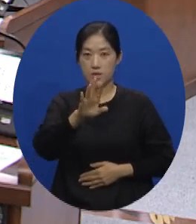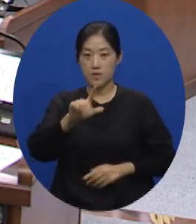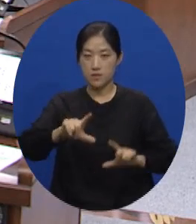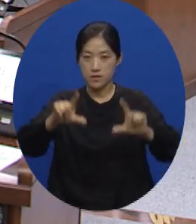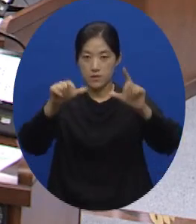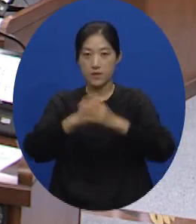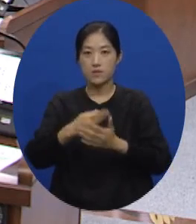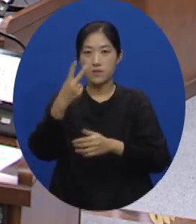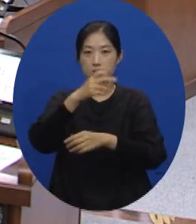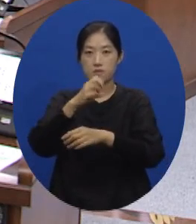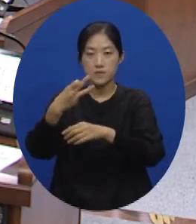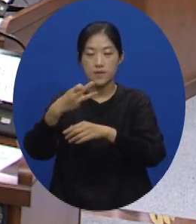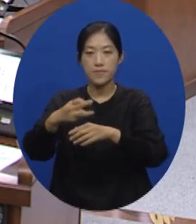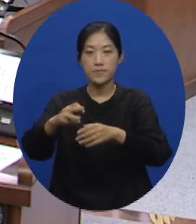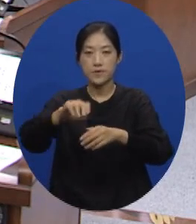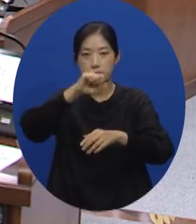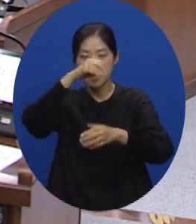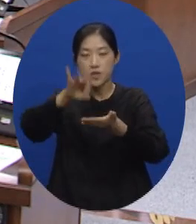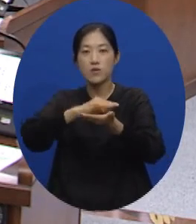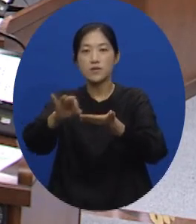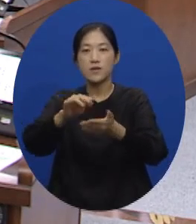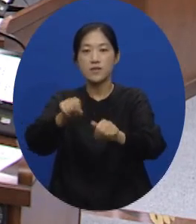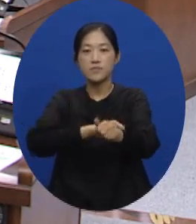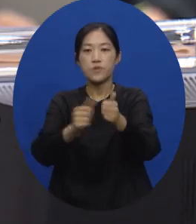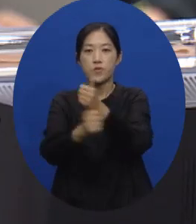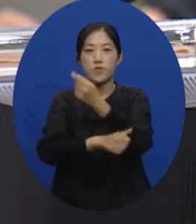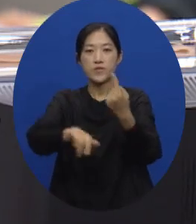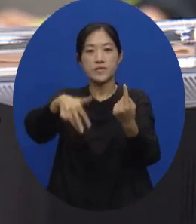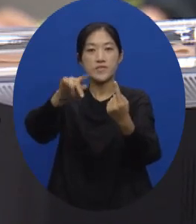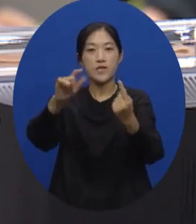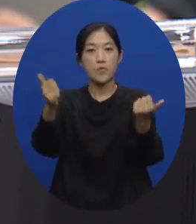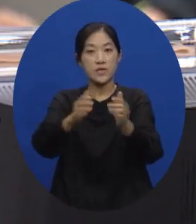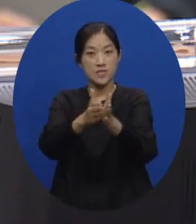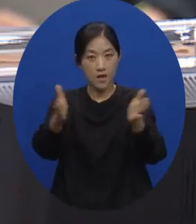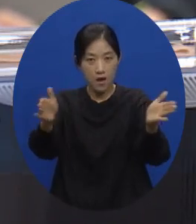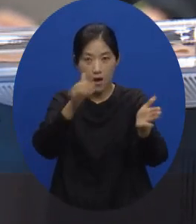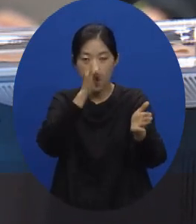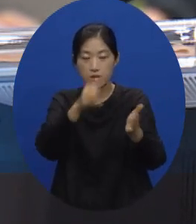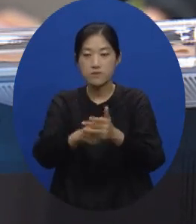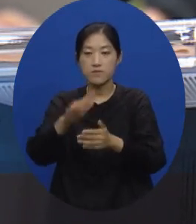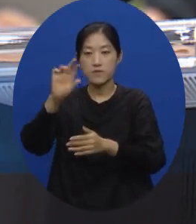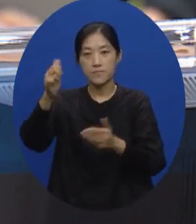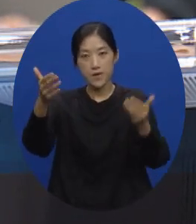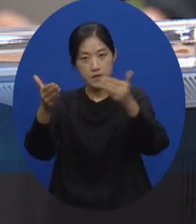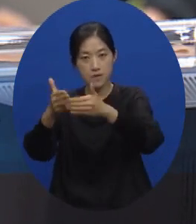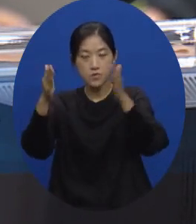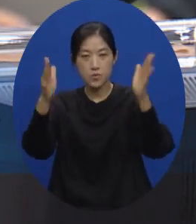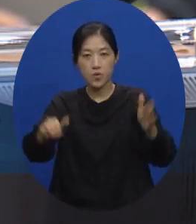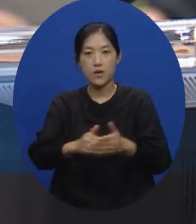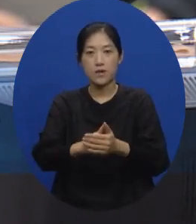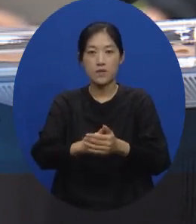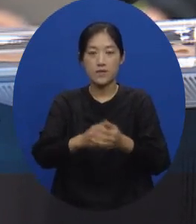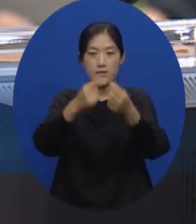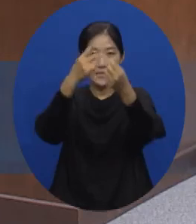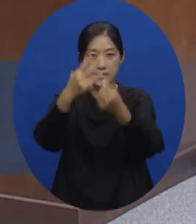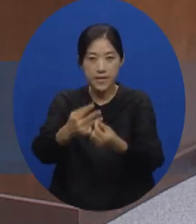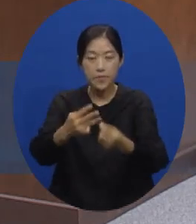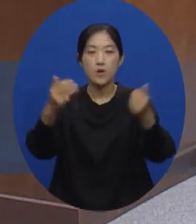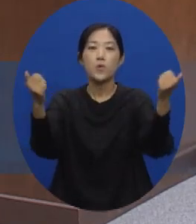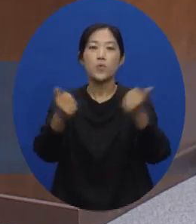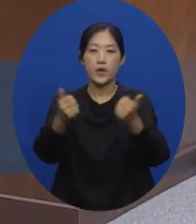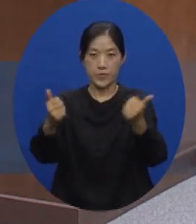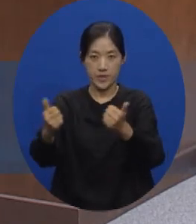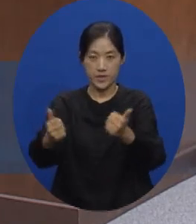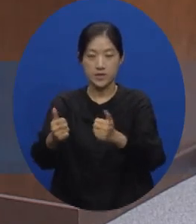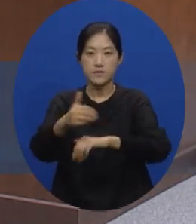24일에는 2013년도 예결산 특별위원회 1차 회의를 시작으로 28일까지 총 3차에 걸쳐